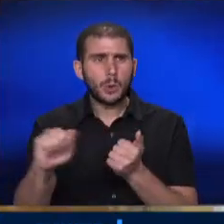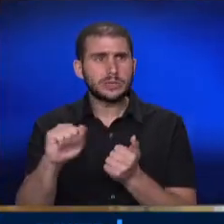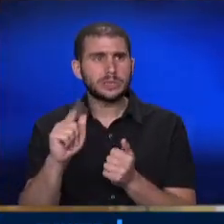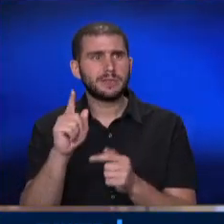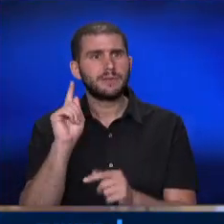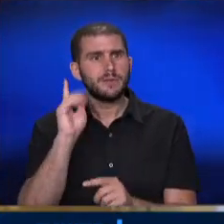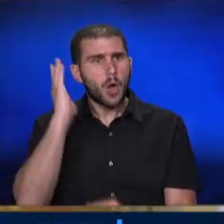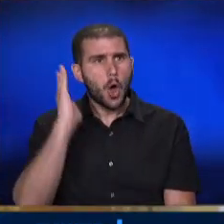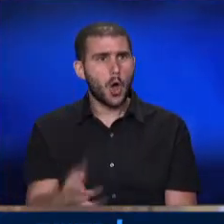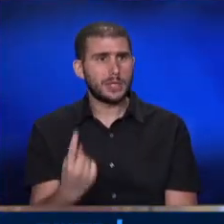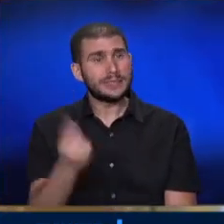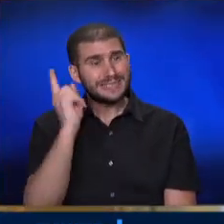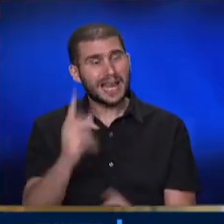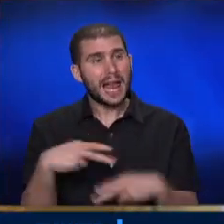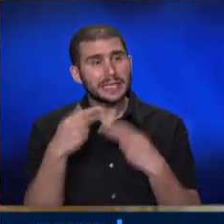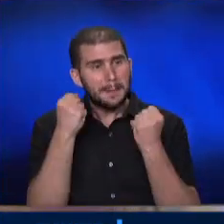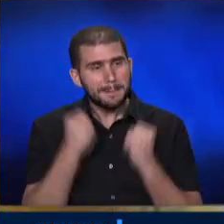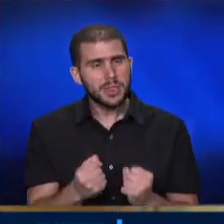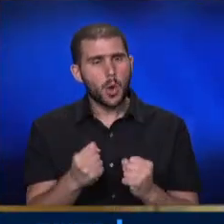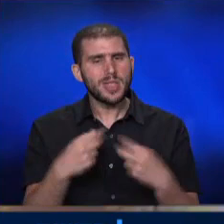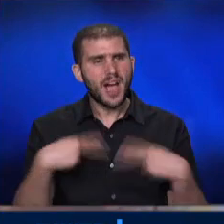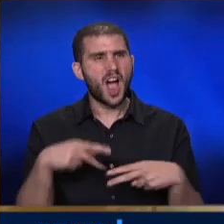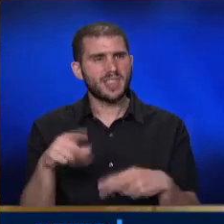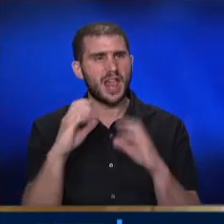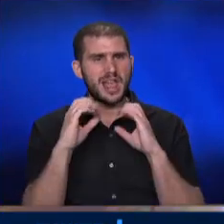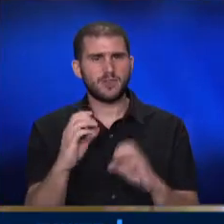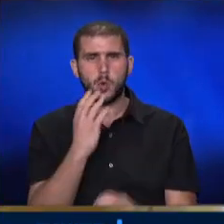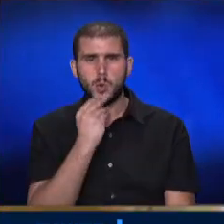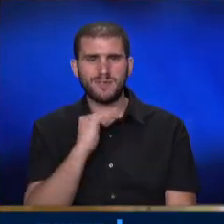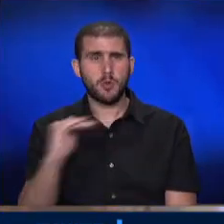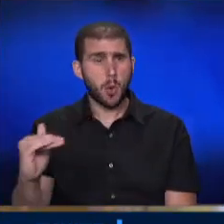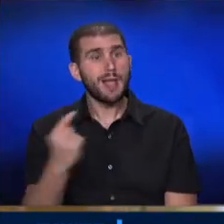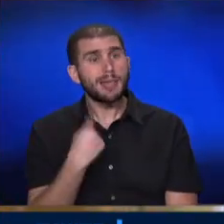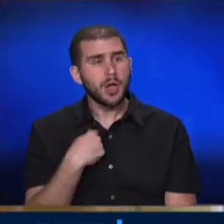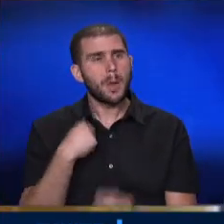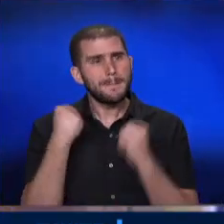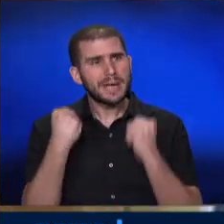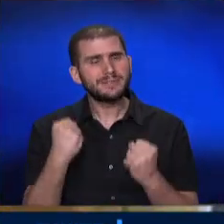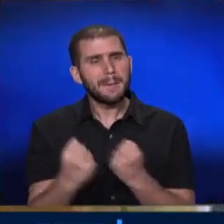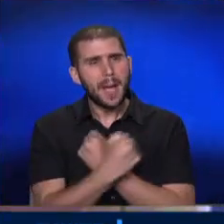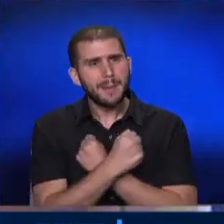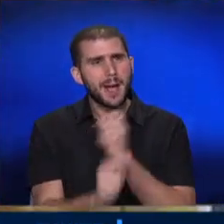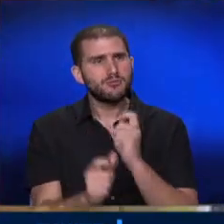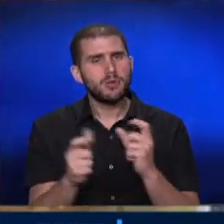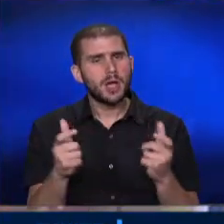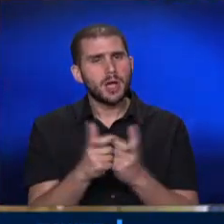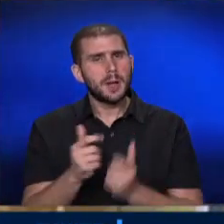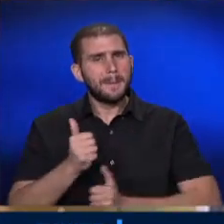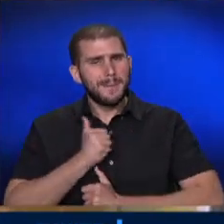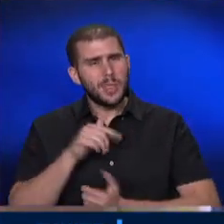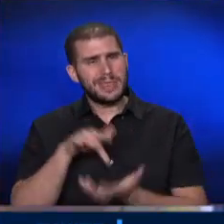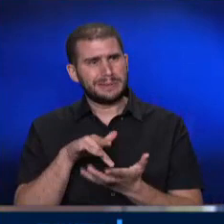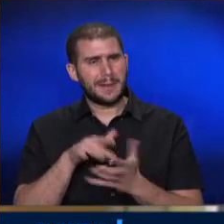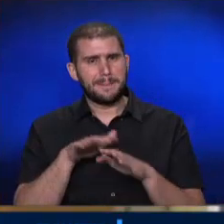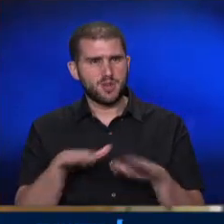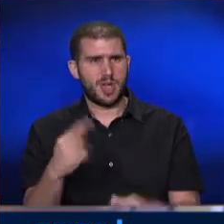יבואו על עונשם. צריך להחזיר את הביטחון וההרתעה לכבישי יהודה ושומרון. אנחנו מחזקים ומחבקים את אנשי כוחות הביטחון שנמצאים כאן